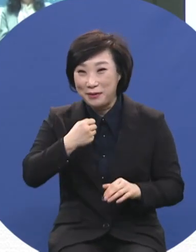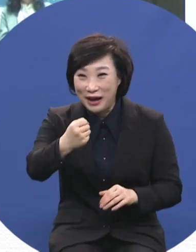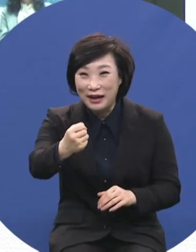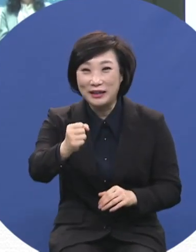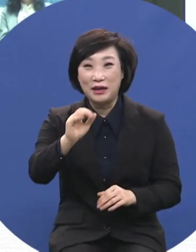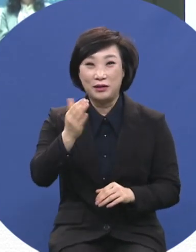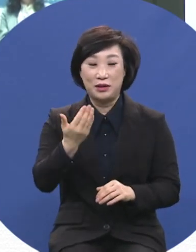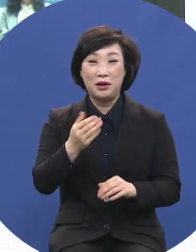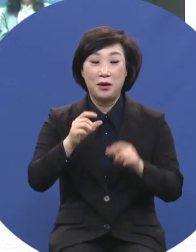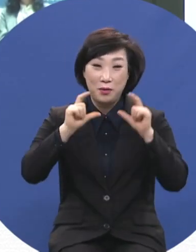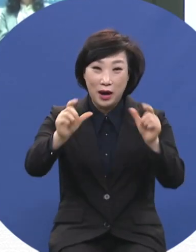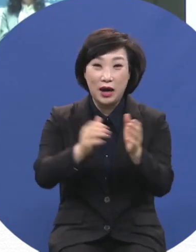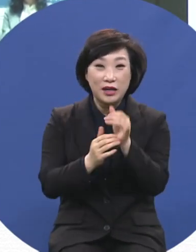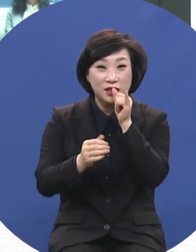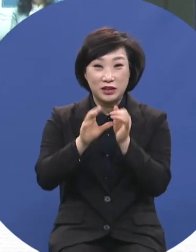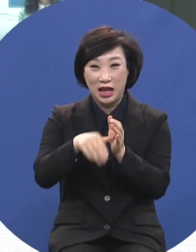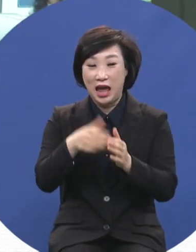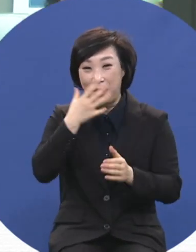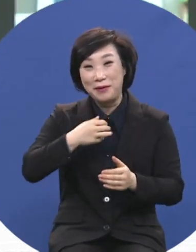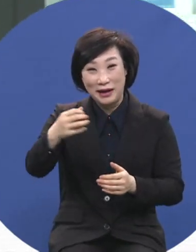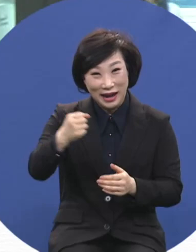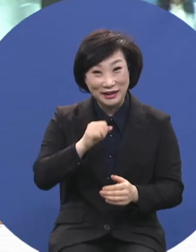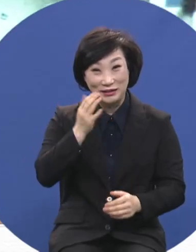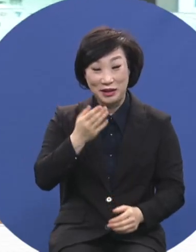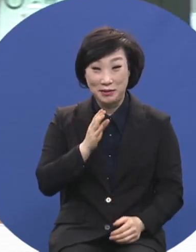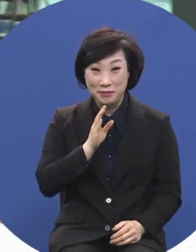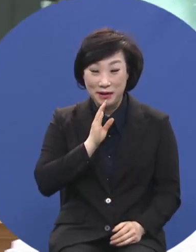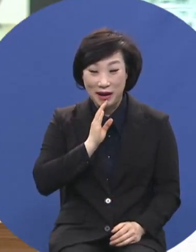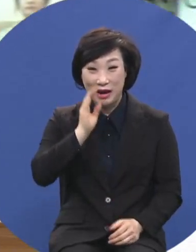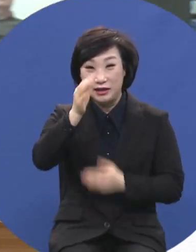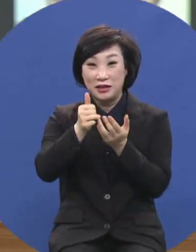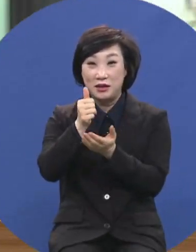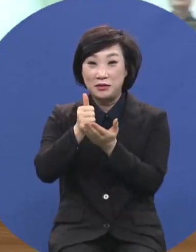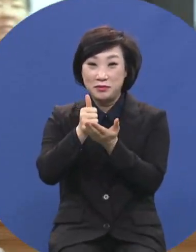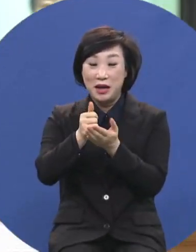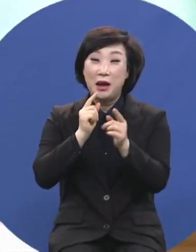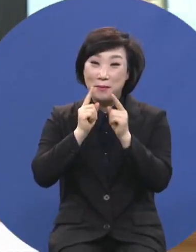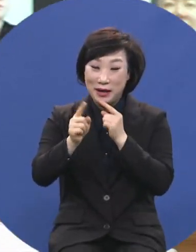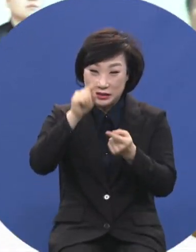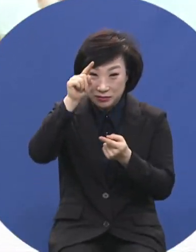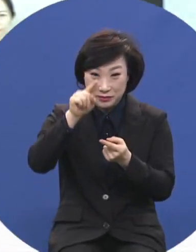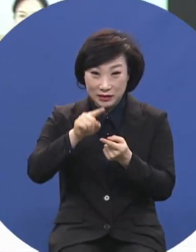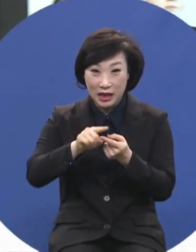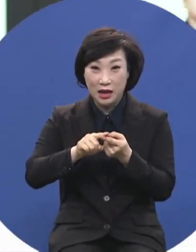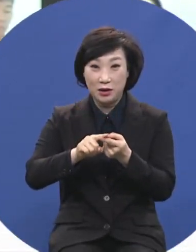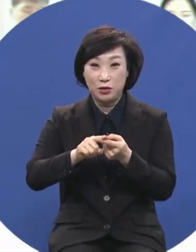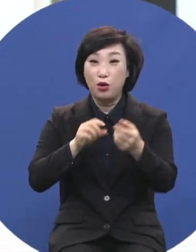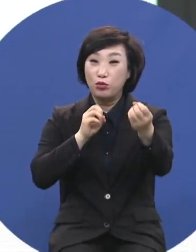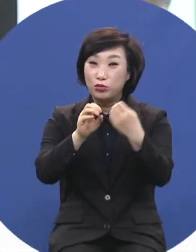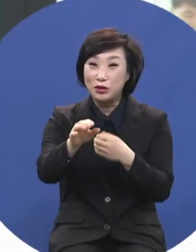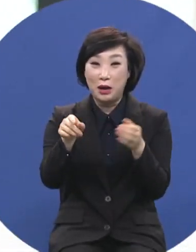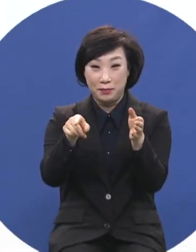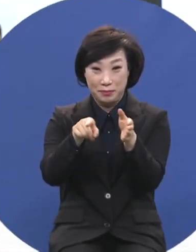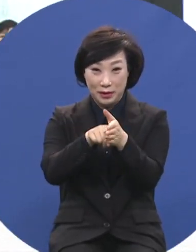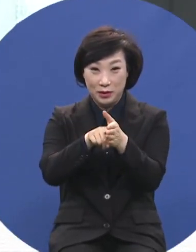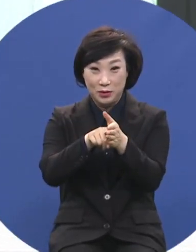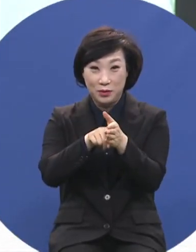행복하라고 말할 때 행복해지고 하나님 말씀 그대로 된다고